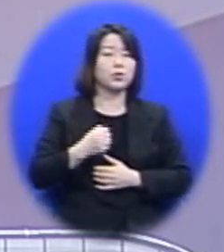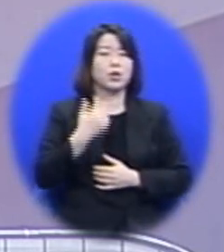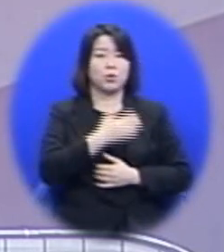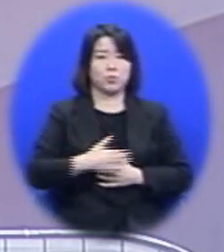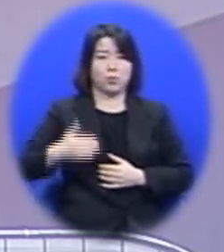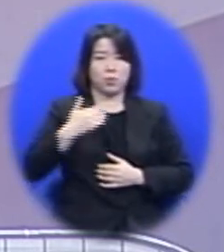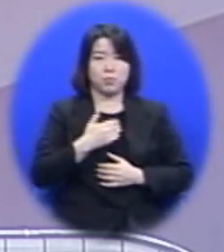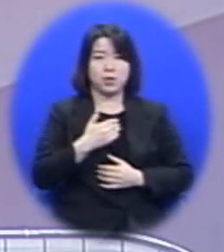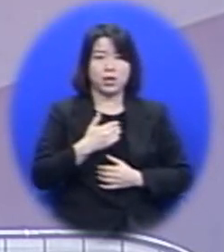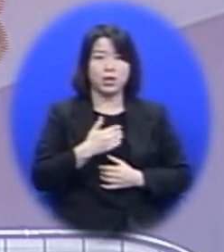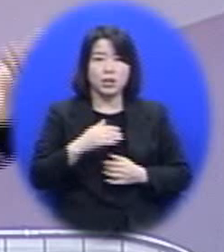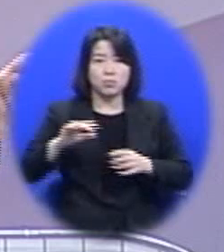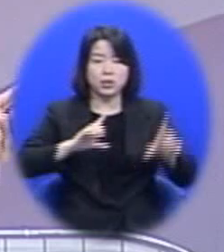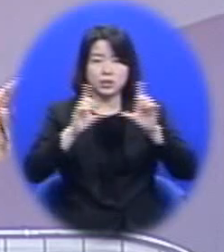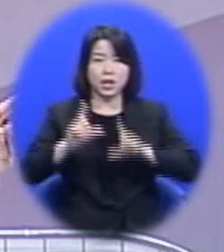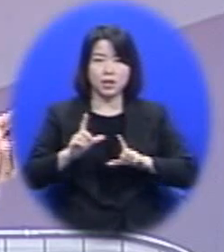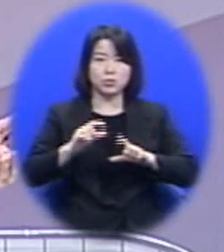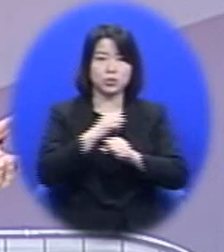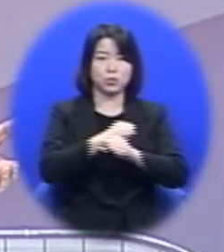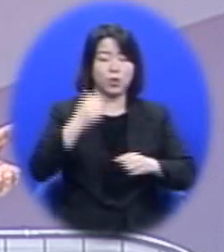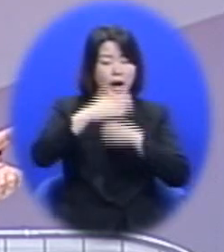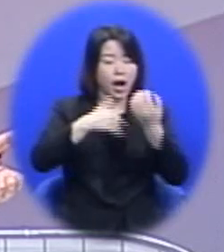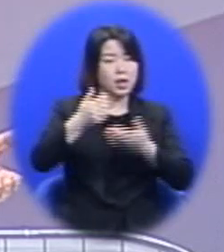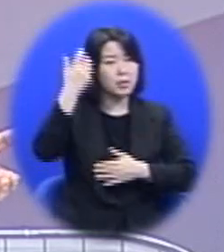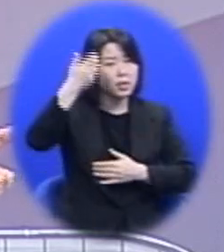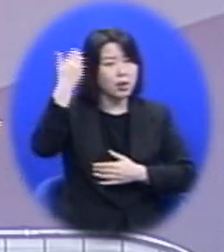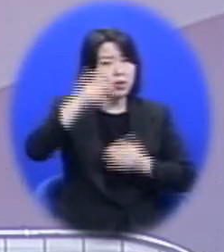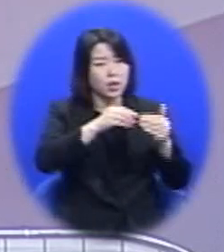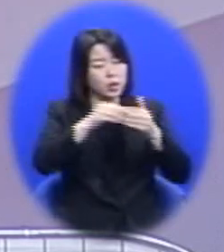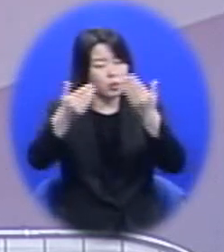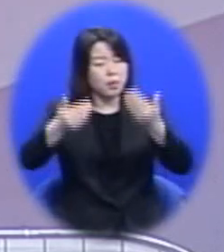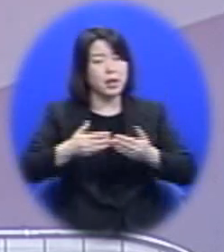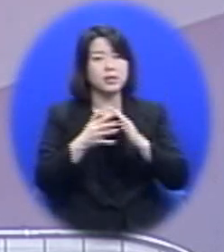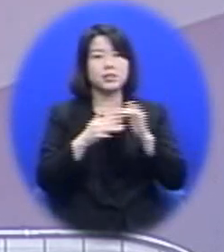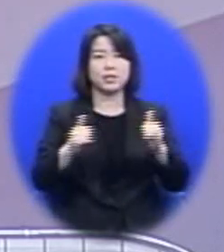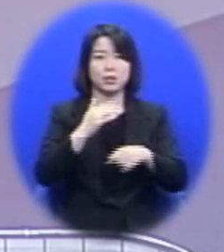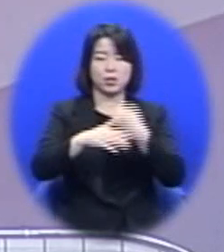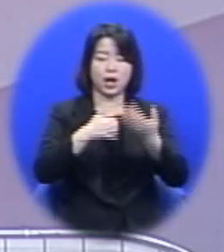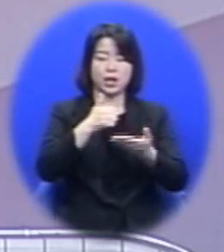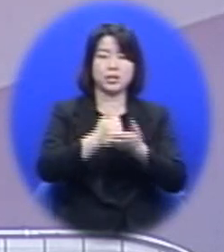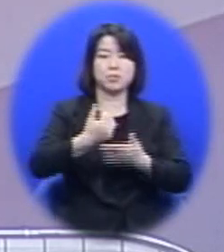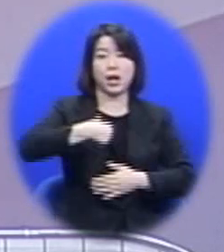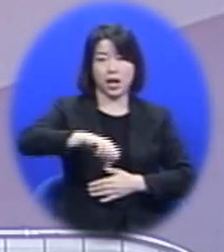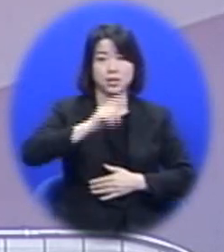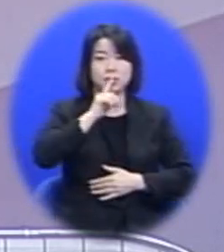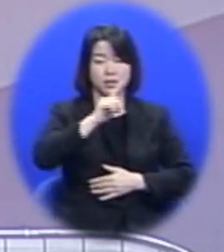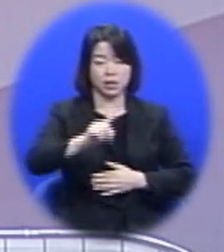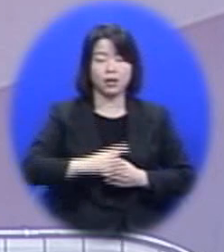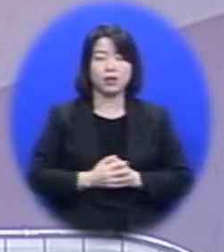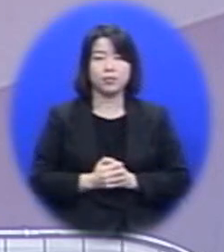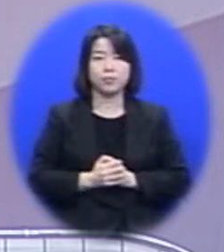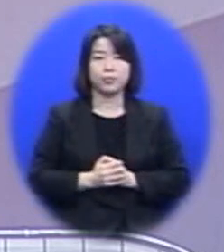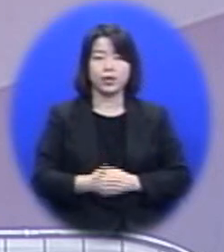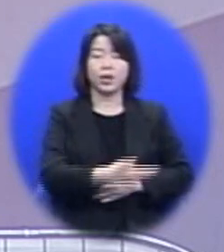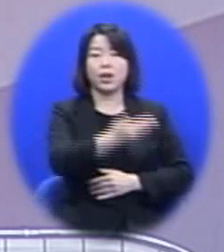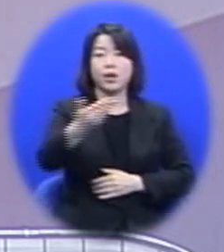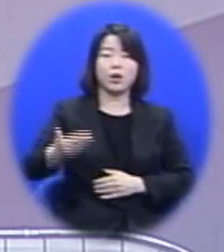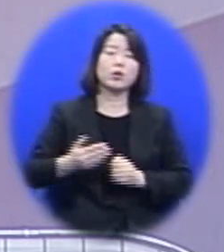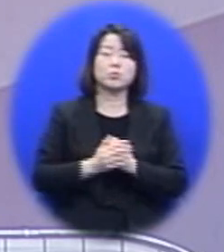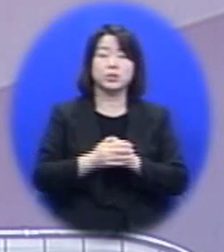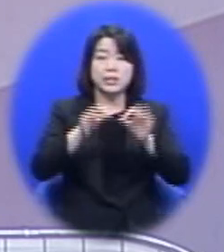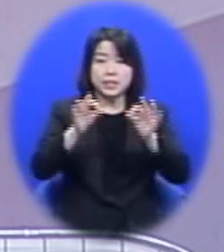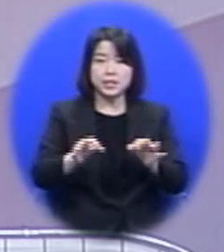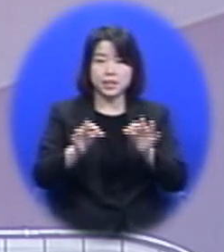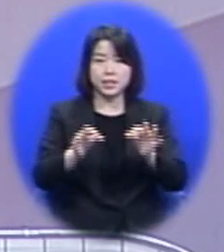살리니 무릇 하나님의 영으로 인도함을 받는 사람은 곧 하나님의 아들이라. 여러분, 여러분은